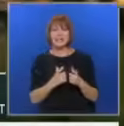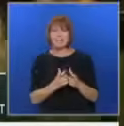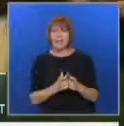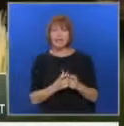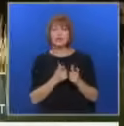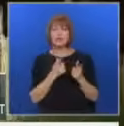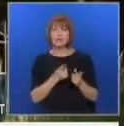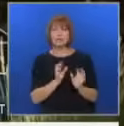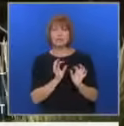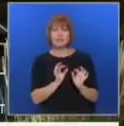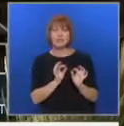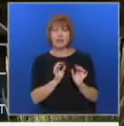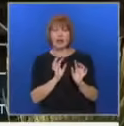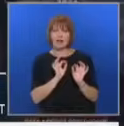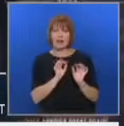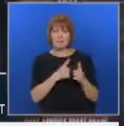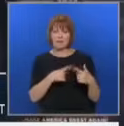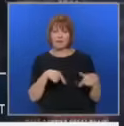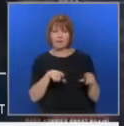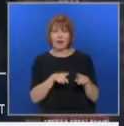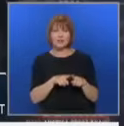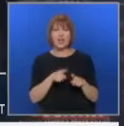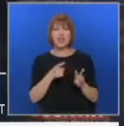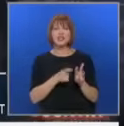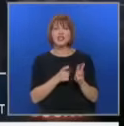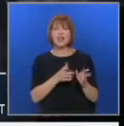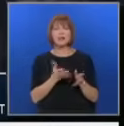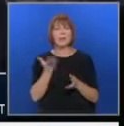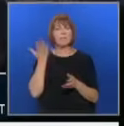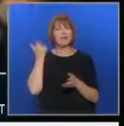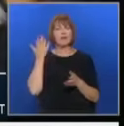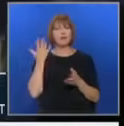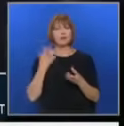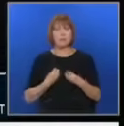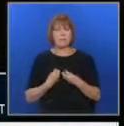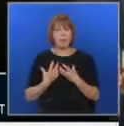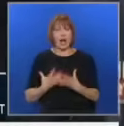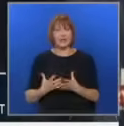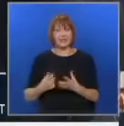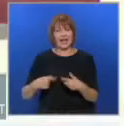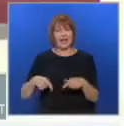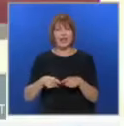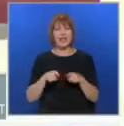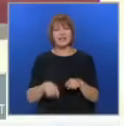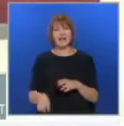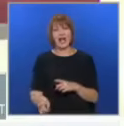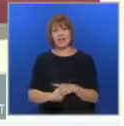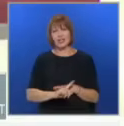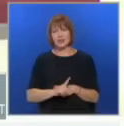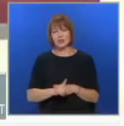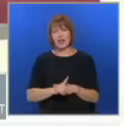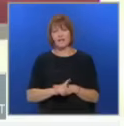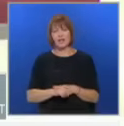така наречения ръждив пояс. Щатите, които в миналото са били богат индустриален район, а сега са изоставени и